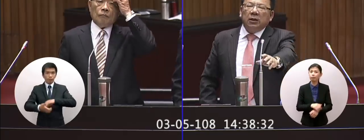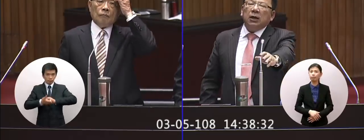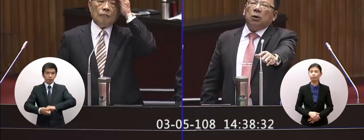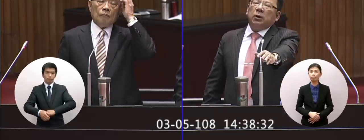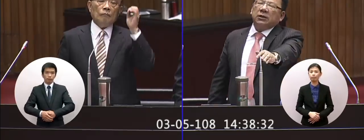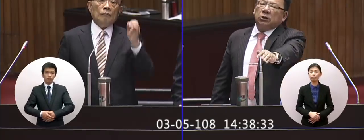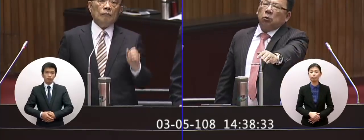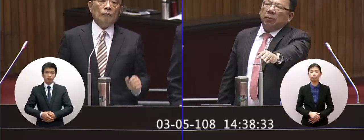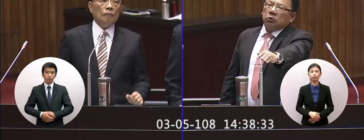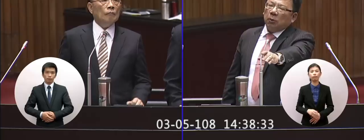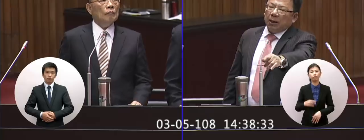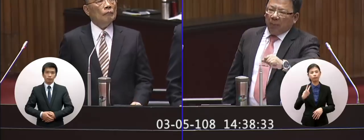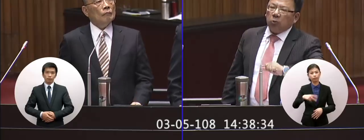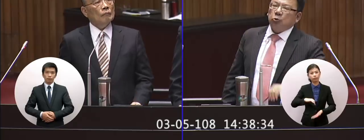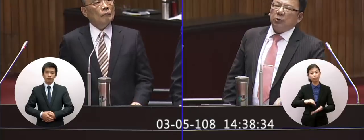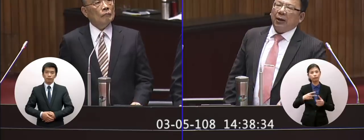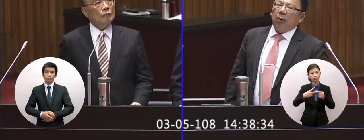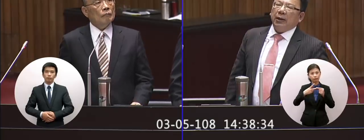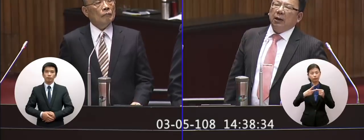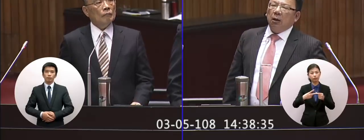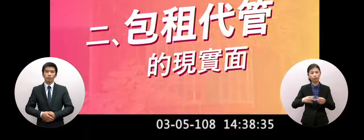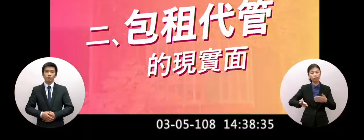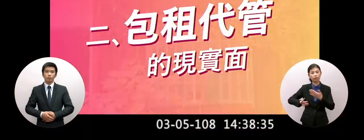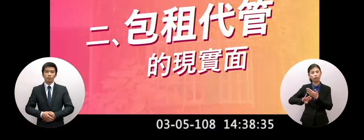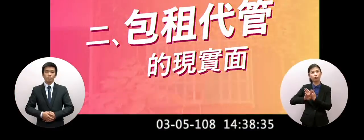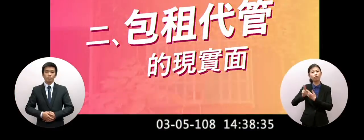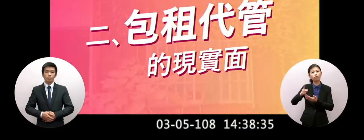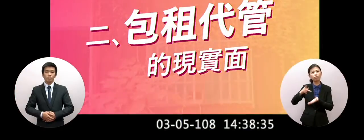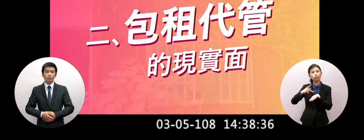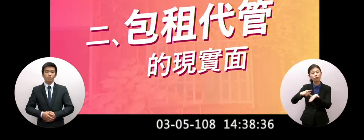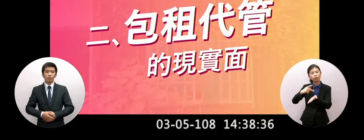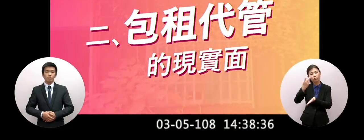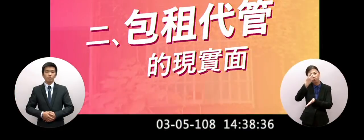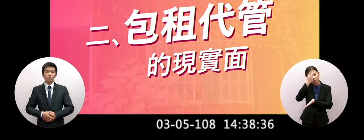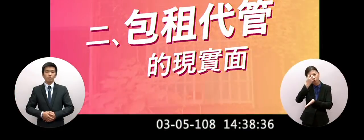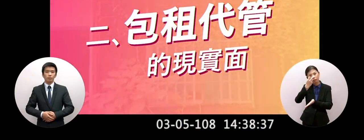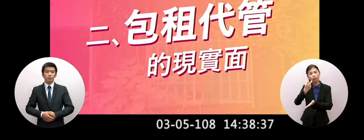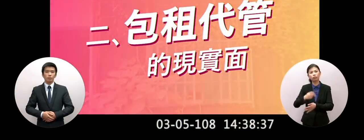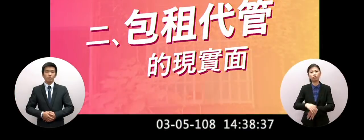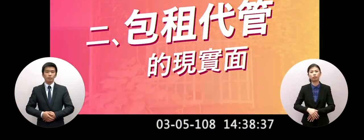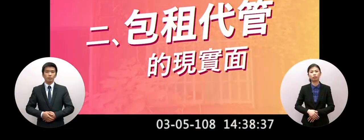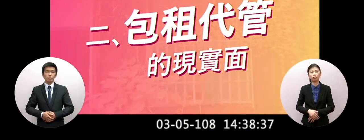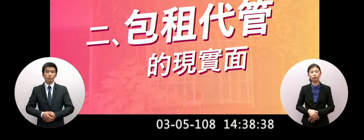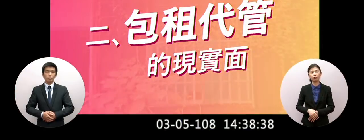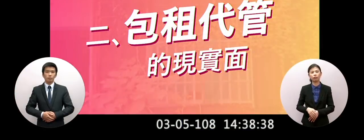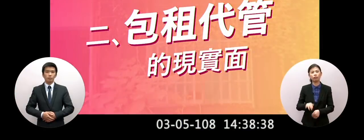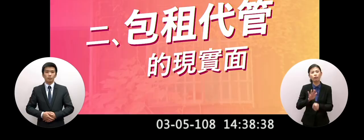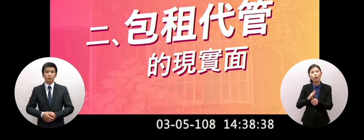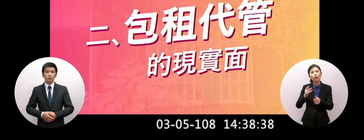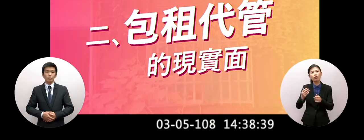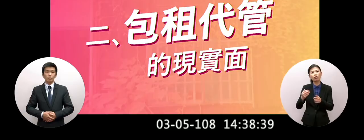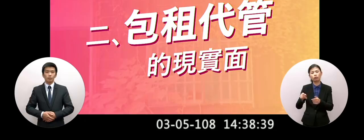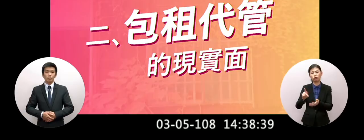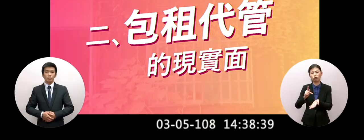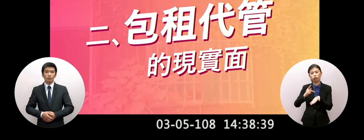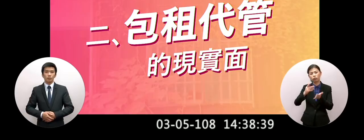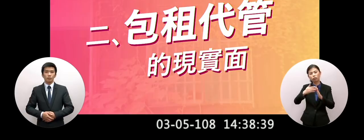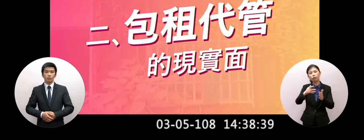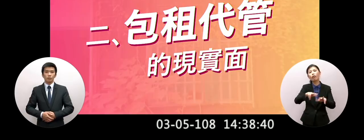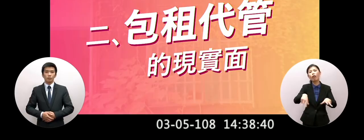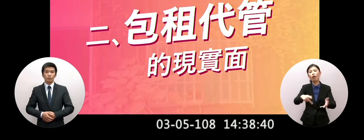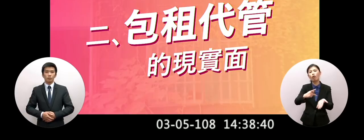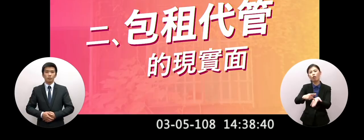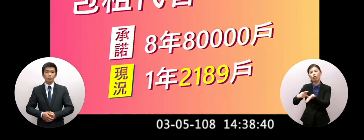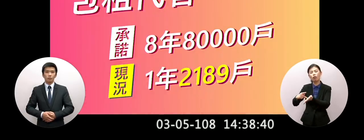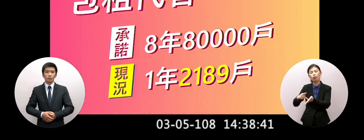注意。 第二个问题是我们所谓的包租代管，包租代管出现了一个问题，就是我们原来预计